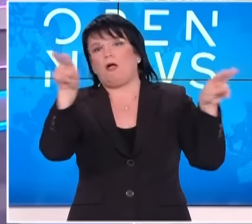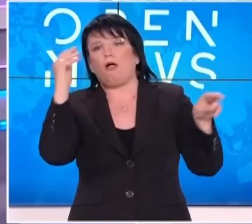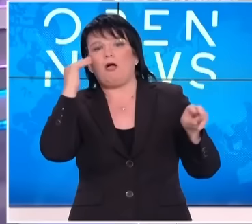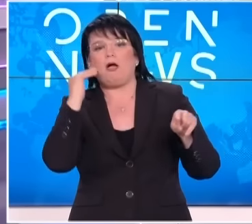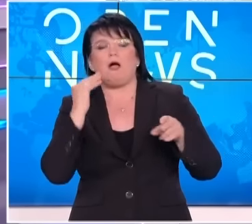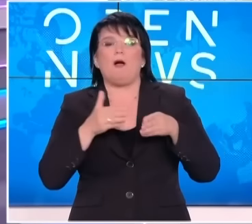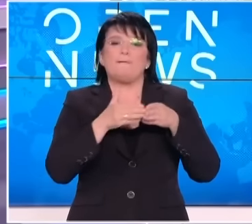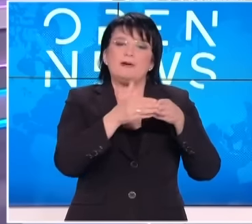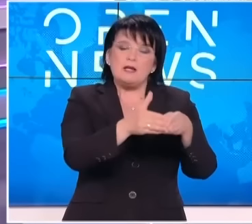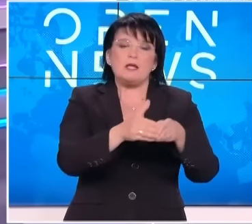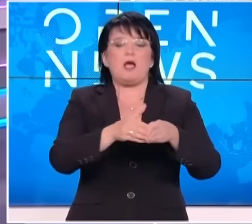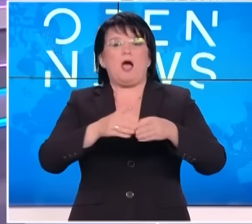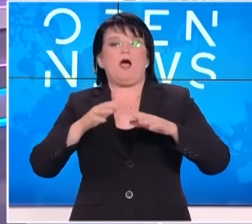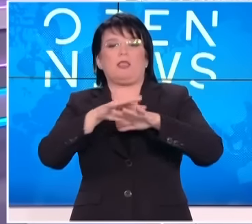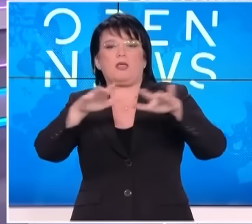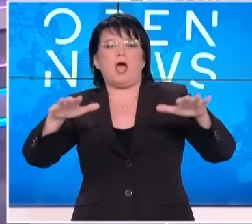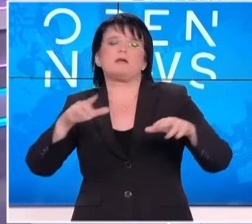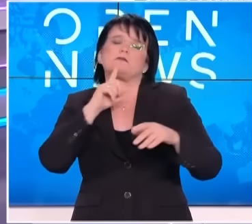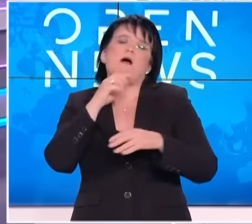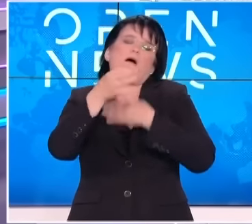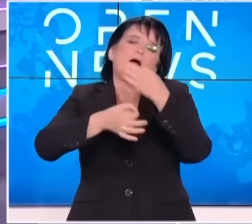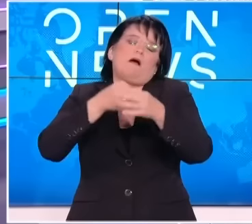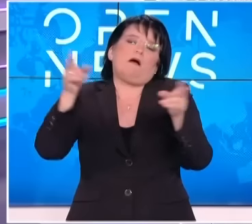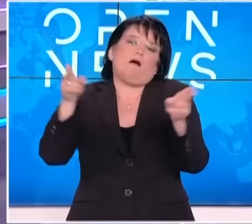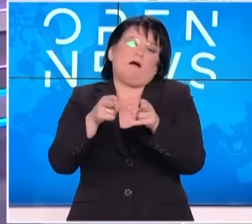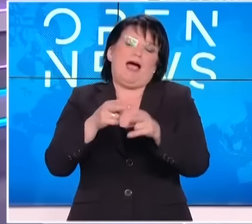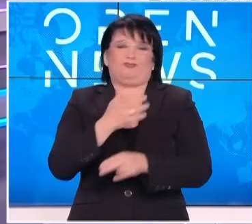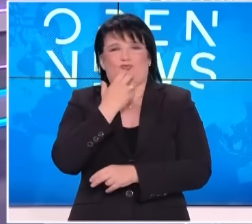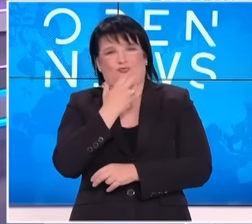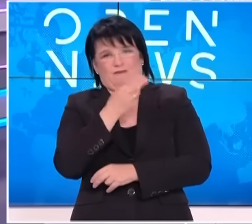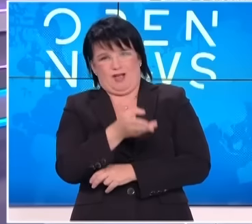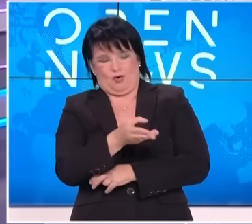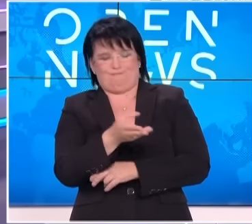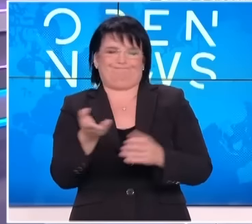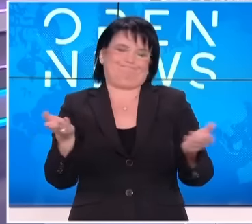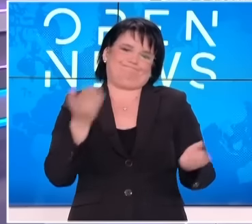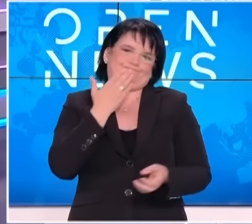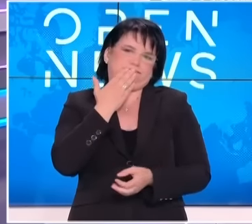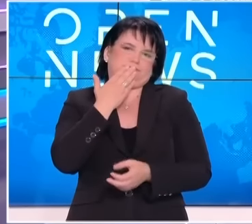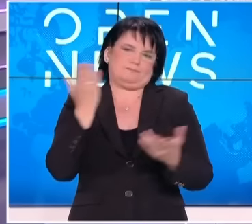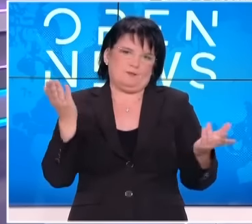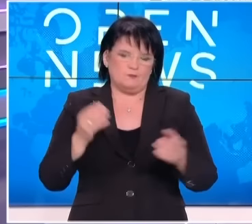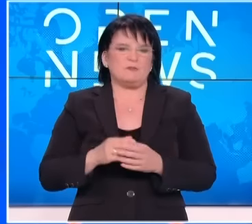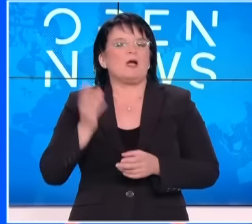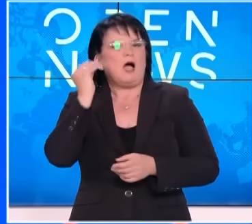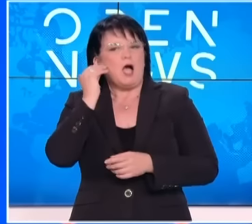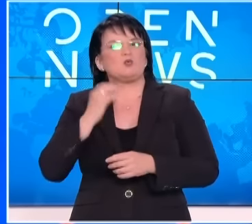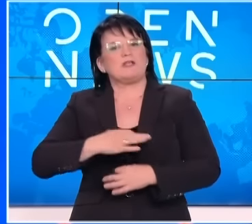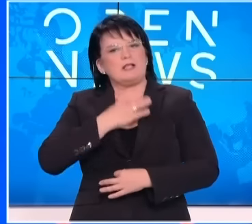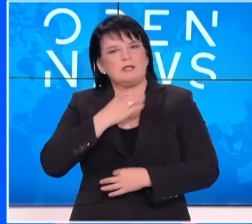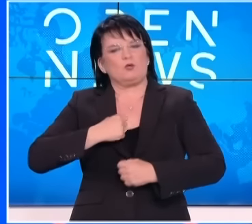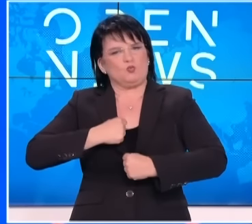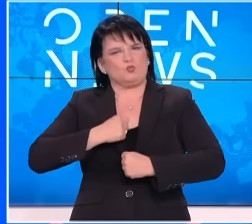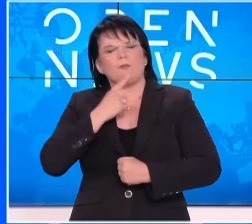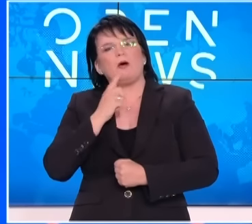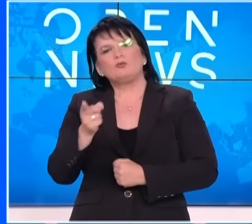πλοία και είπε αυτά έχω εκεί τα έχω πάντως δεν είναι σοβαρά πράγματα αυτά το λιγότερος ναι σας άκουσα κύριε κουτσούμπα να χρησιμοποιείτε